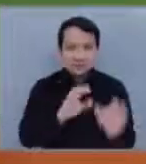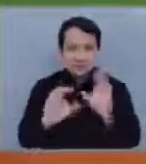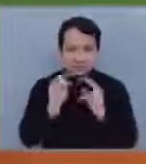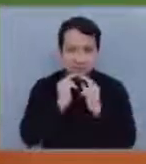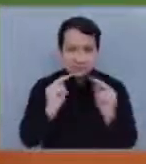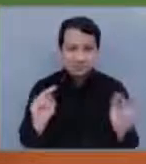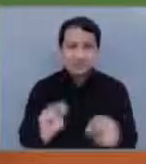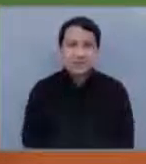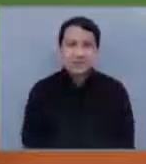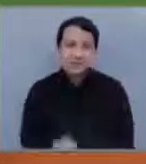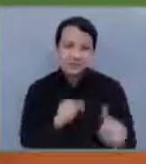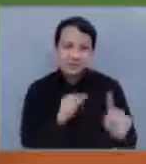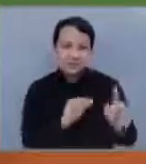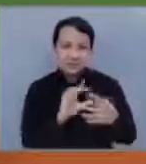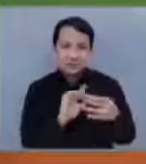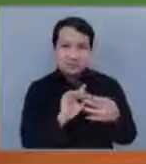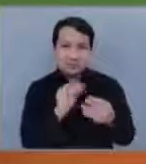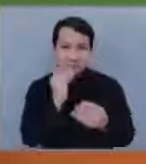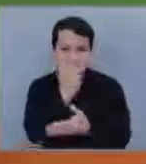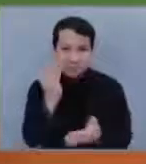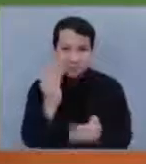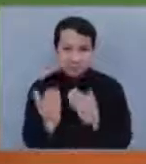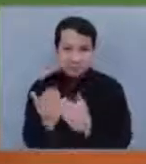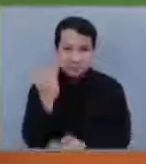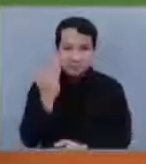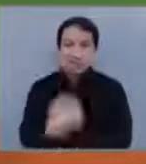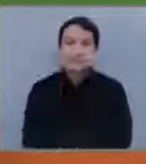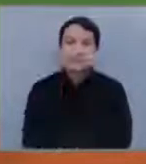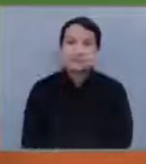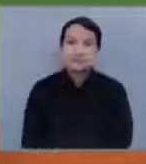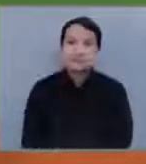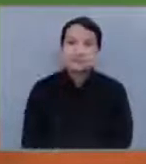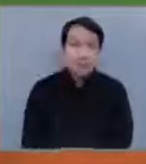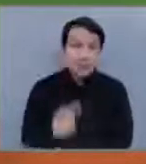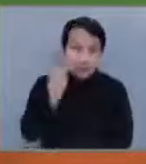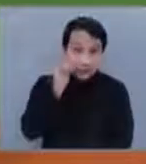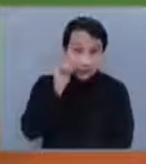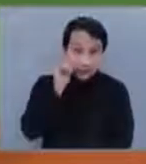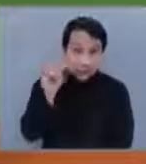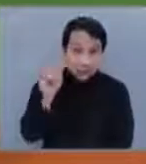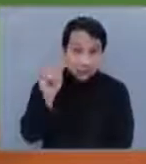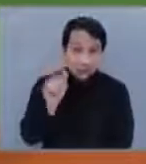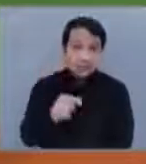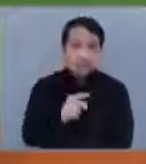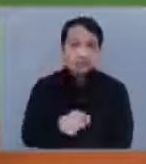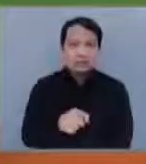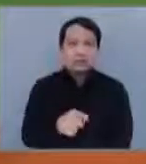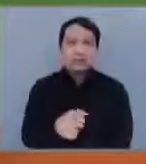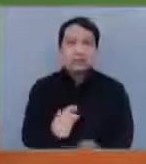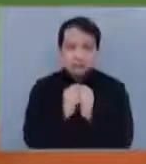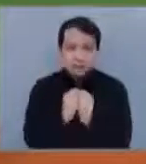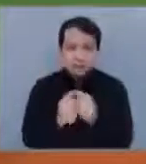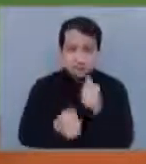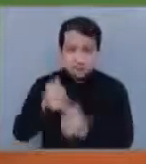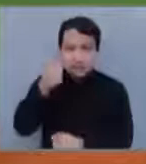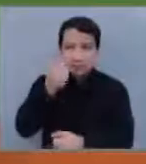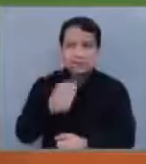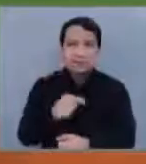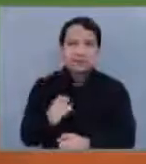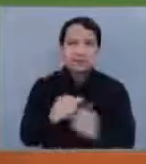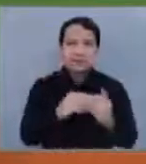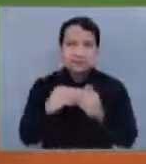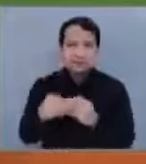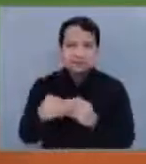ating unang storya ngayong araw, Lee Jung-Jae at Zendaya, kapwa nanalo ng Outstanding Lead Awards